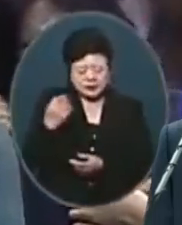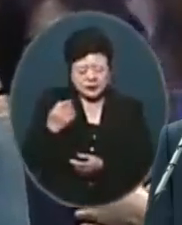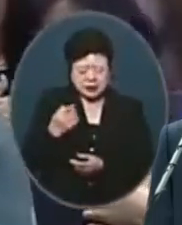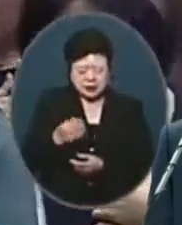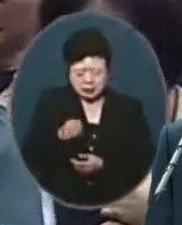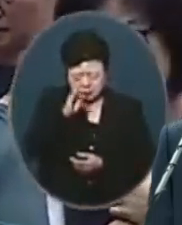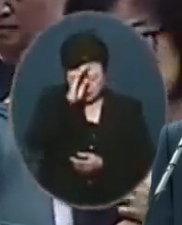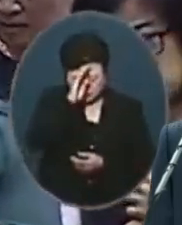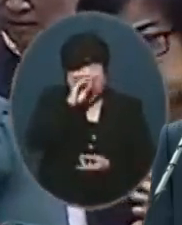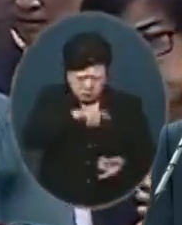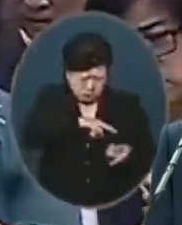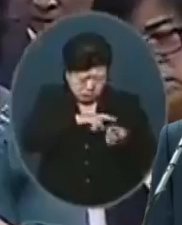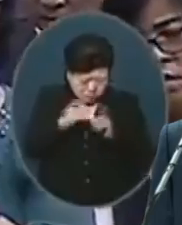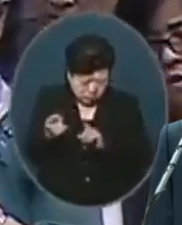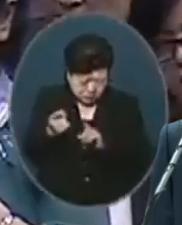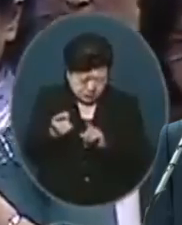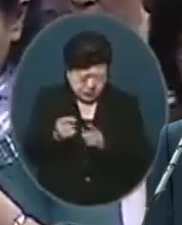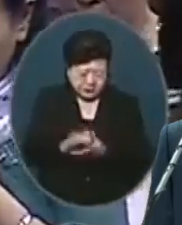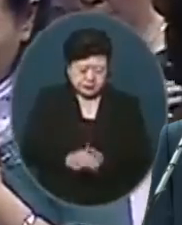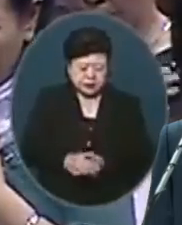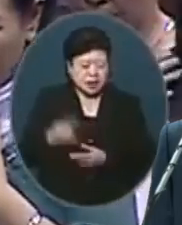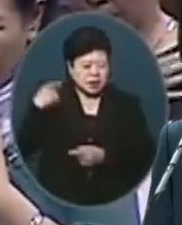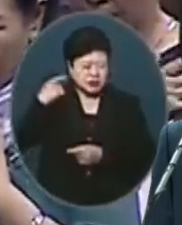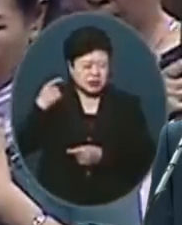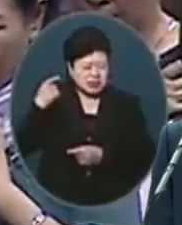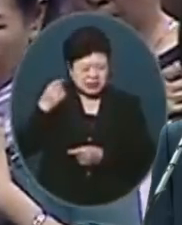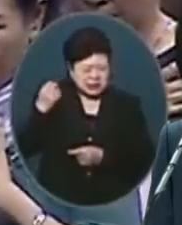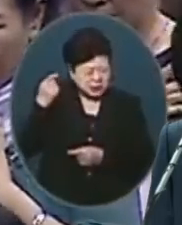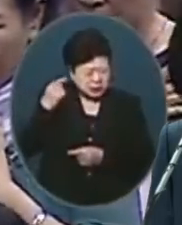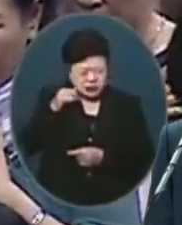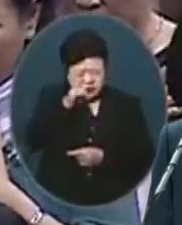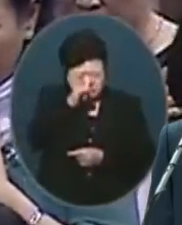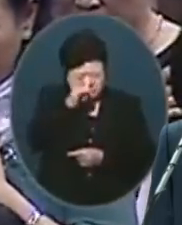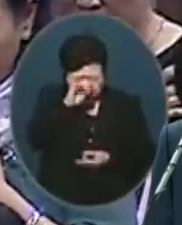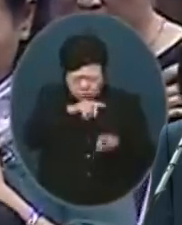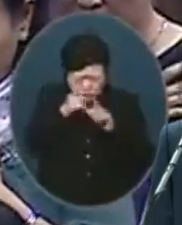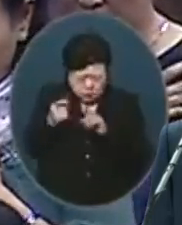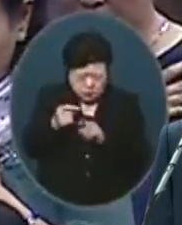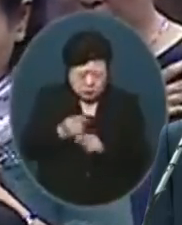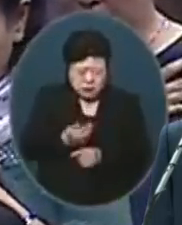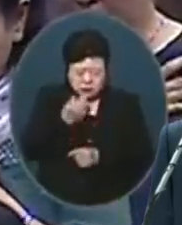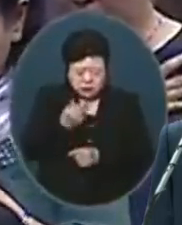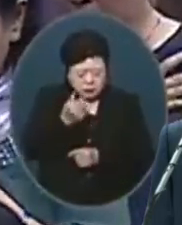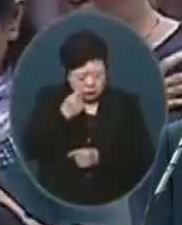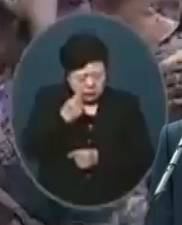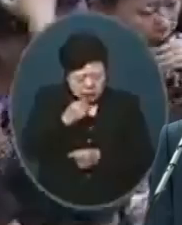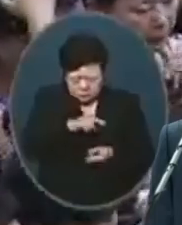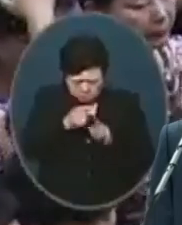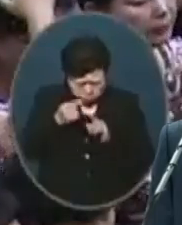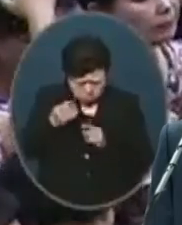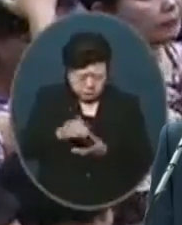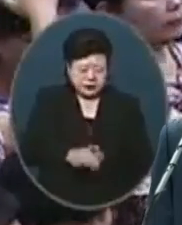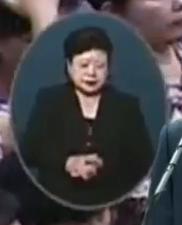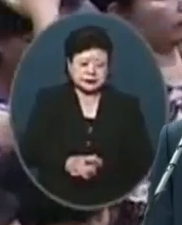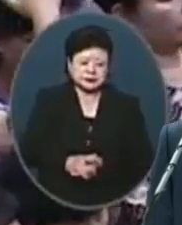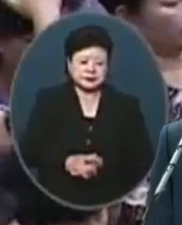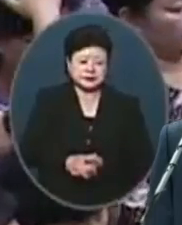사람, 이 시간에 귀에서 소리가 자꾸 들리는 사람, 숨을 잘 쉴 수 없는 사람,